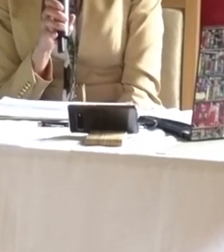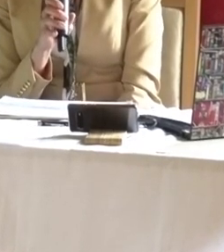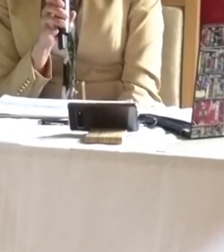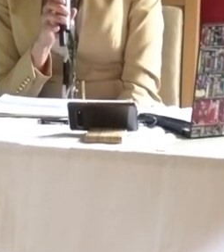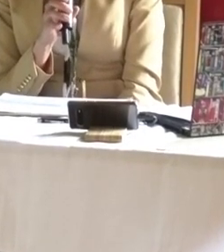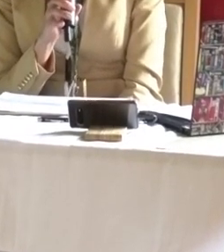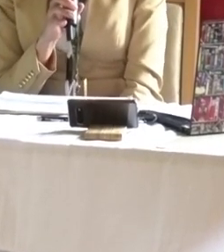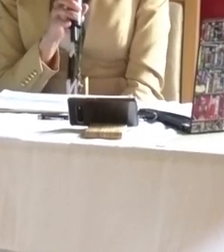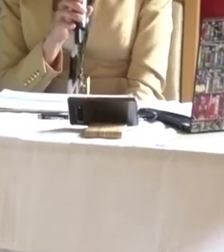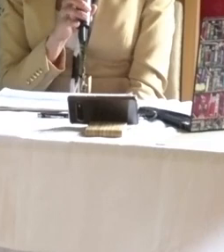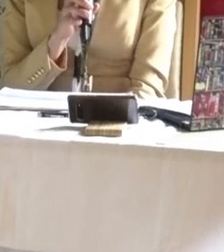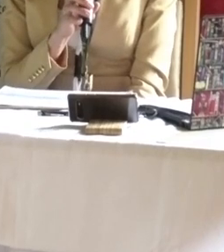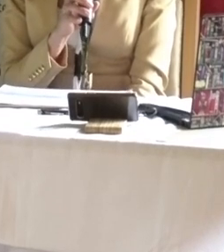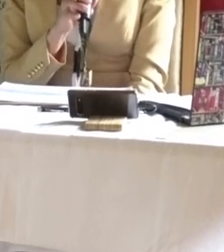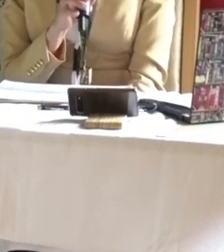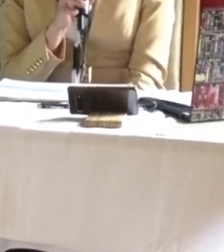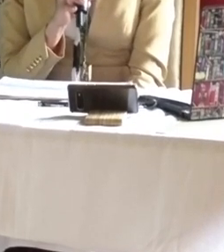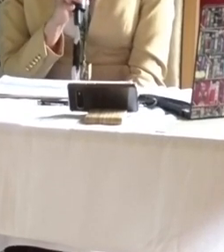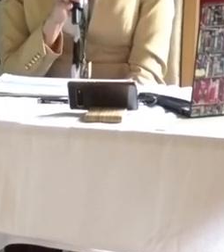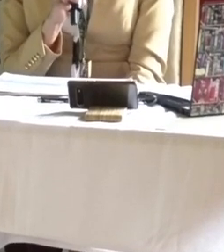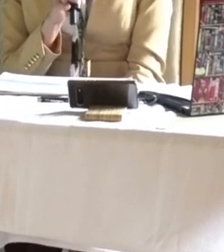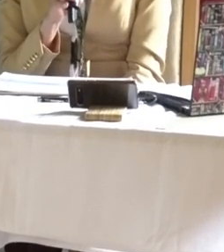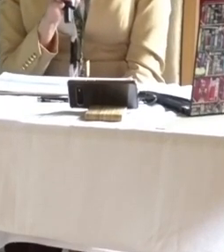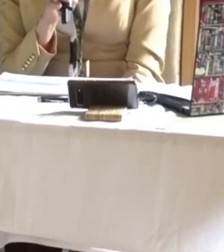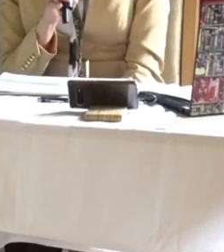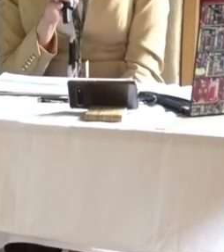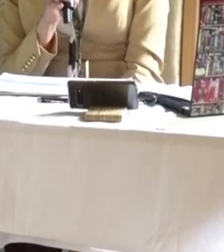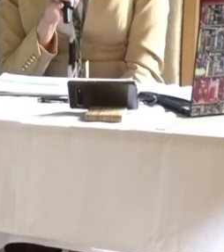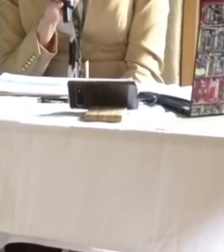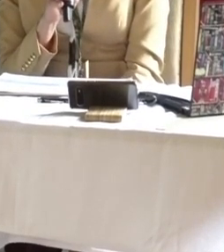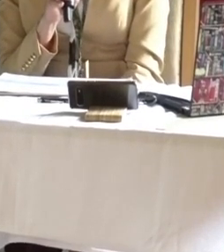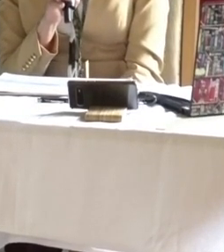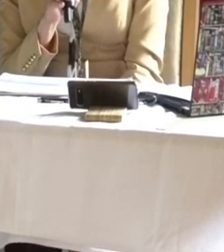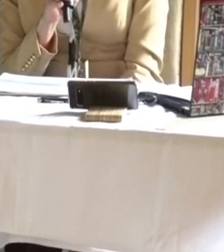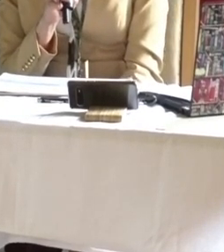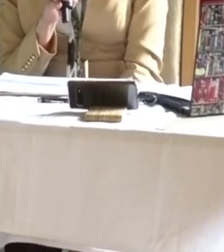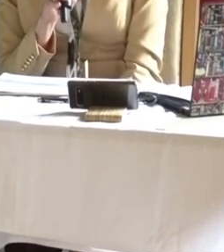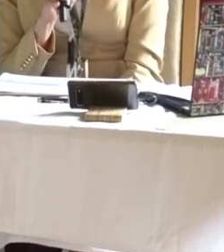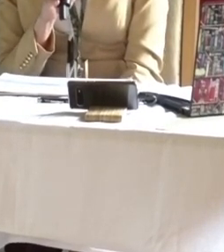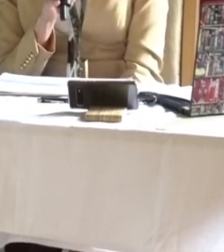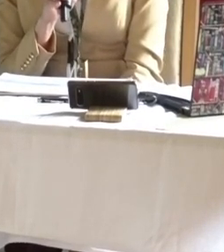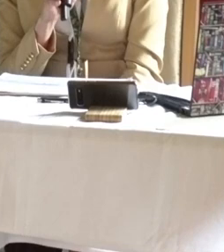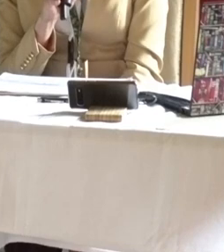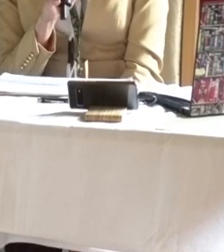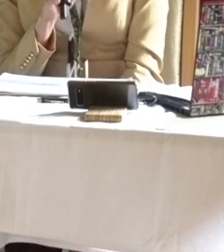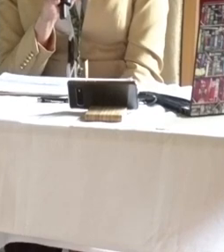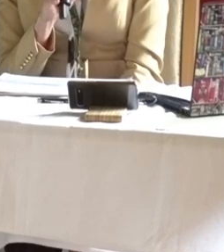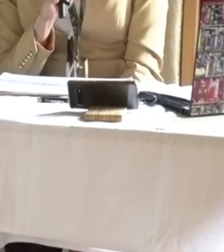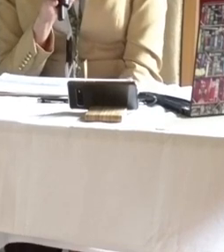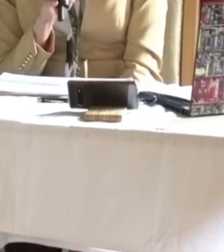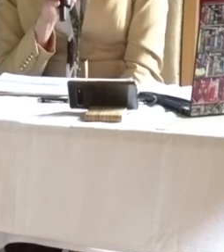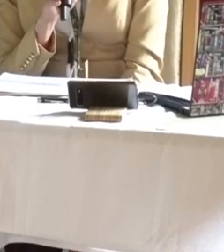roli. Ráno jsme slyšeli, že novináři v průzkumu a experti z médií odpovídali,